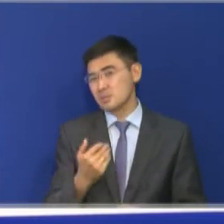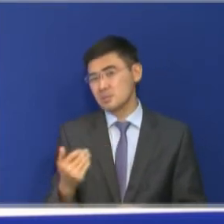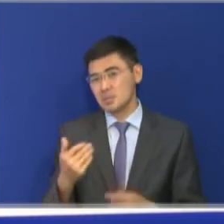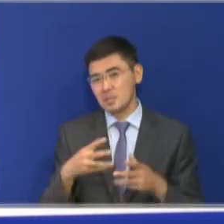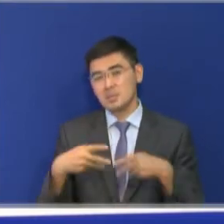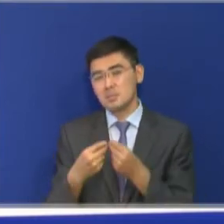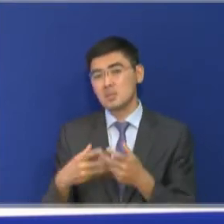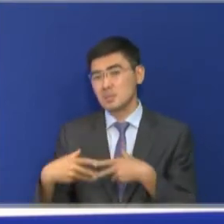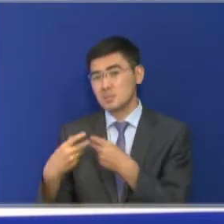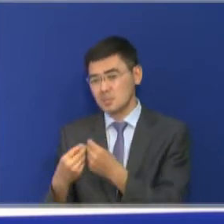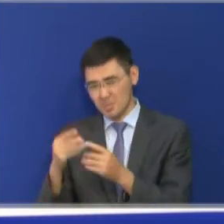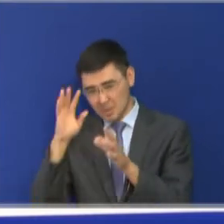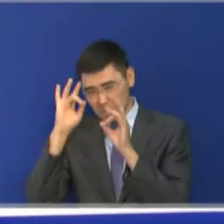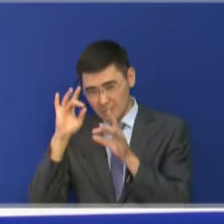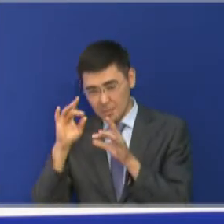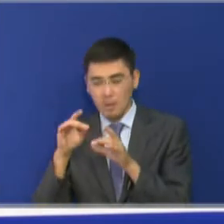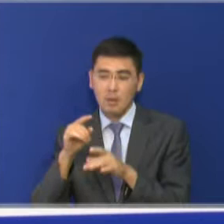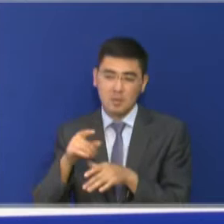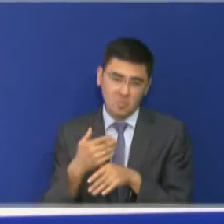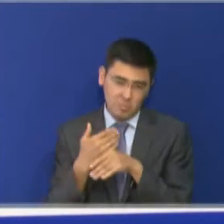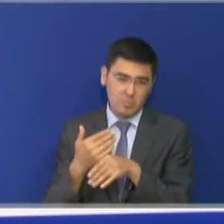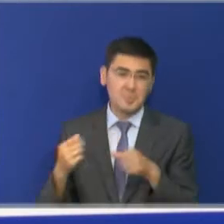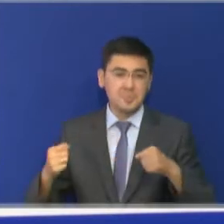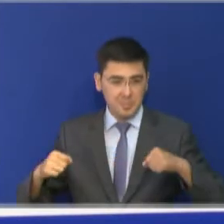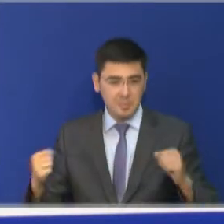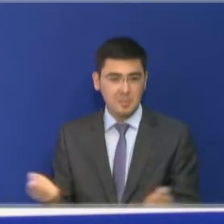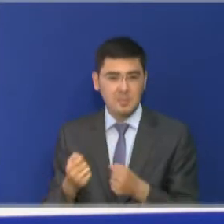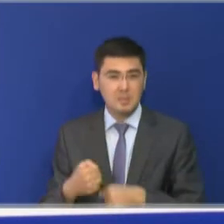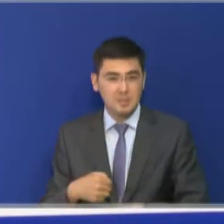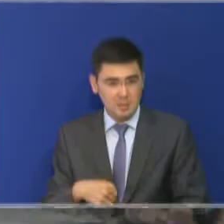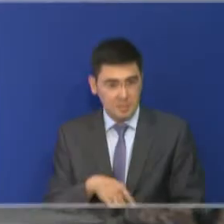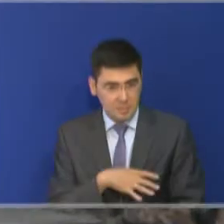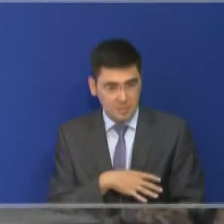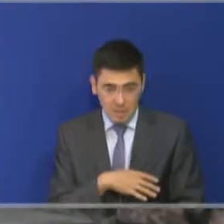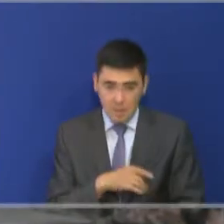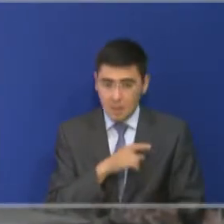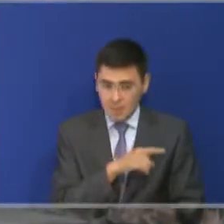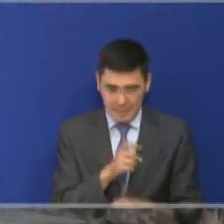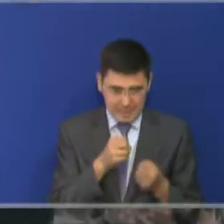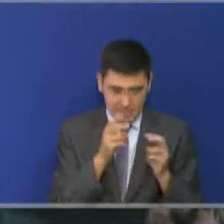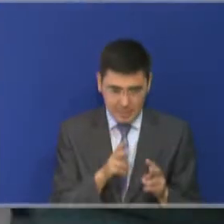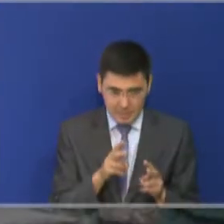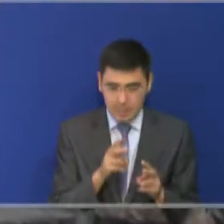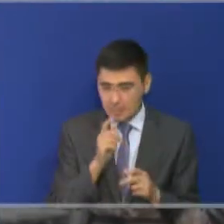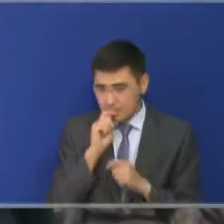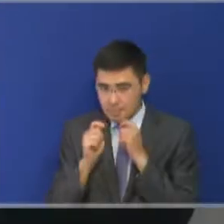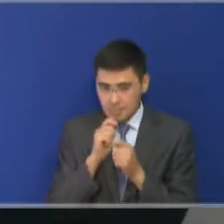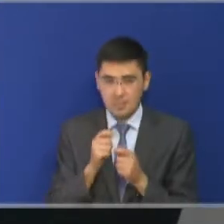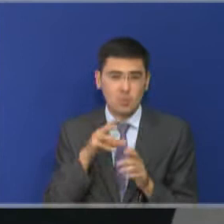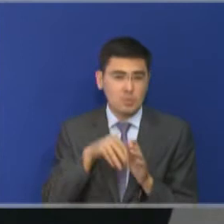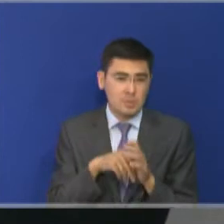көмекке мұқтаж отбасыларға қолдау көрсетті. Басқарма қызметкерлері балаларға арнайы сыйлықтар жинады. Онда тәттілермен